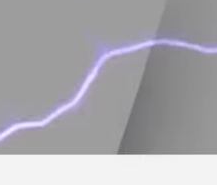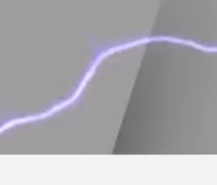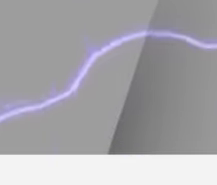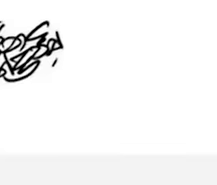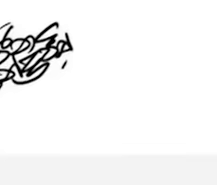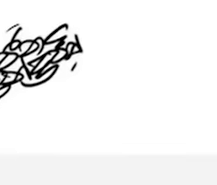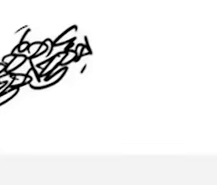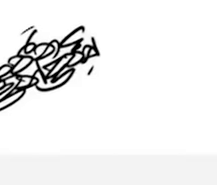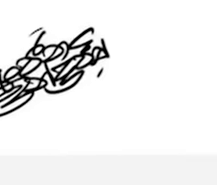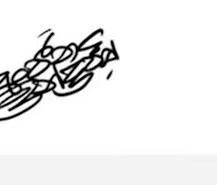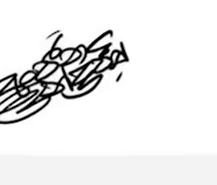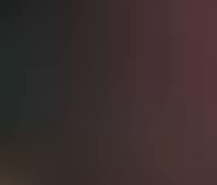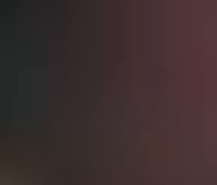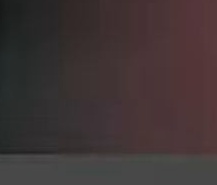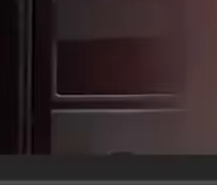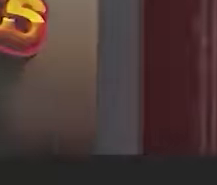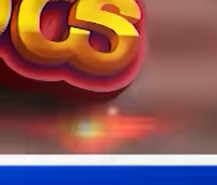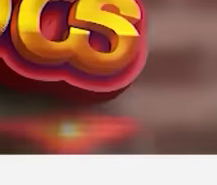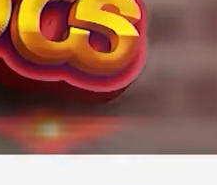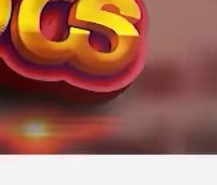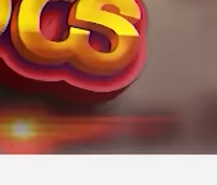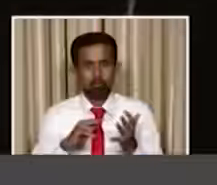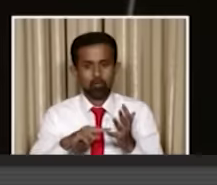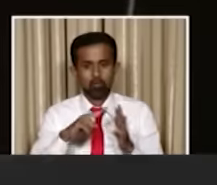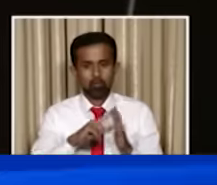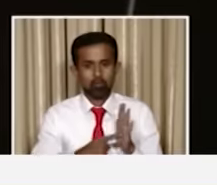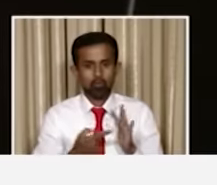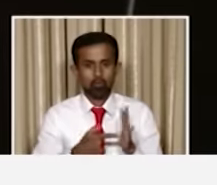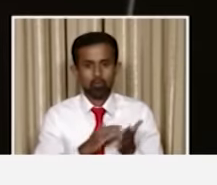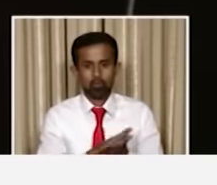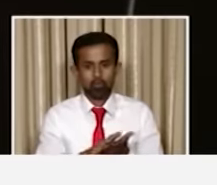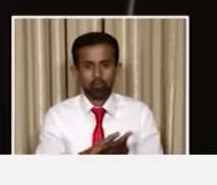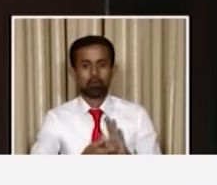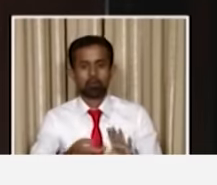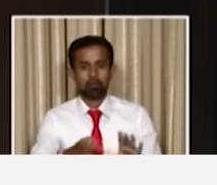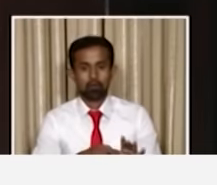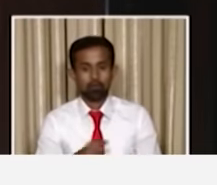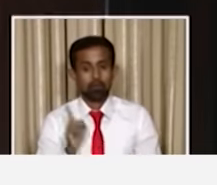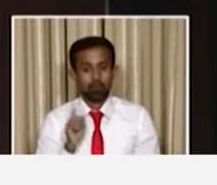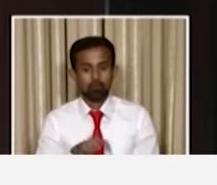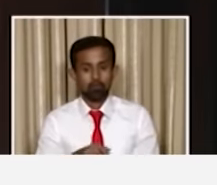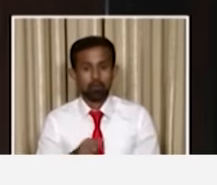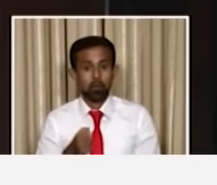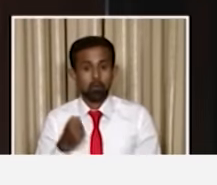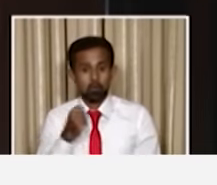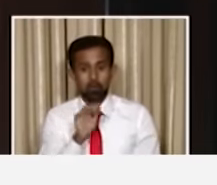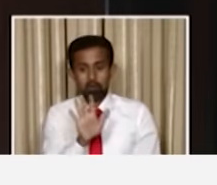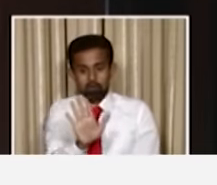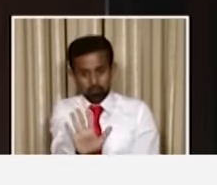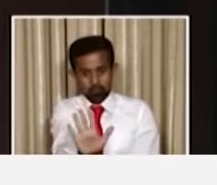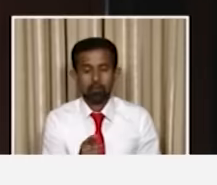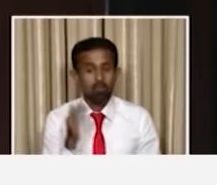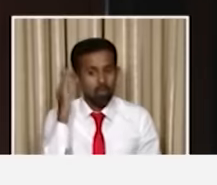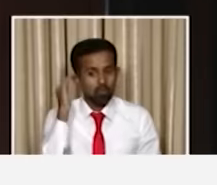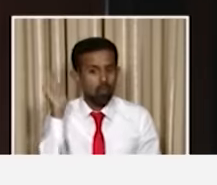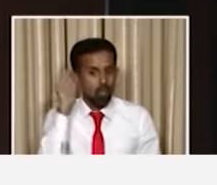එක්ක බෙල්ල හිර කරන බව අද ටෙලිවැකියෙන් ඩයනට සුජිත් ගැහුවද සුජිත් ඩයනාට ගැහුවේ නැති බව